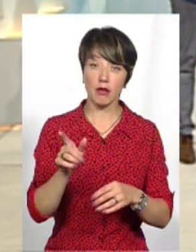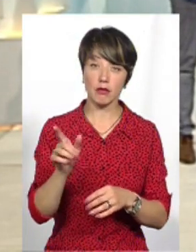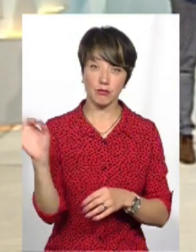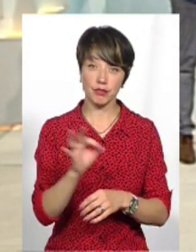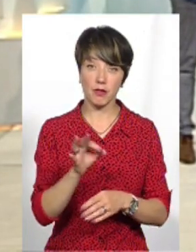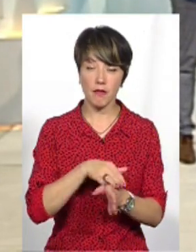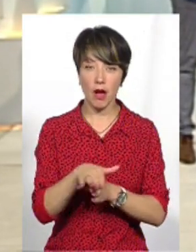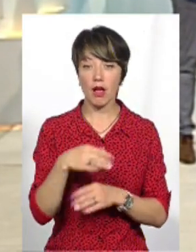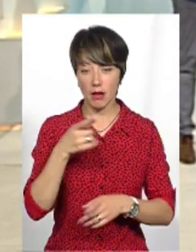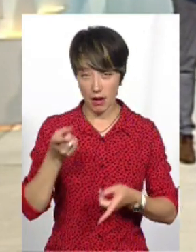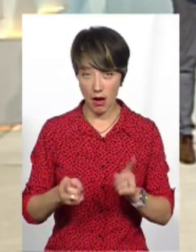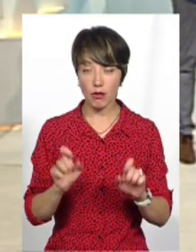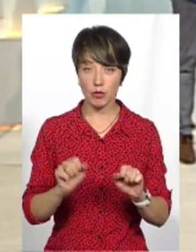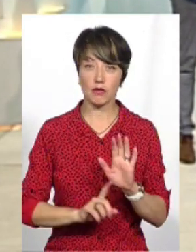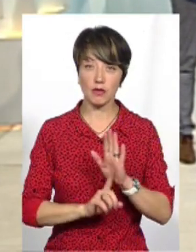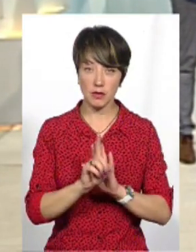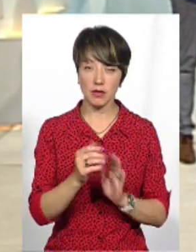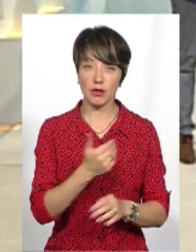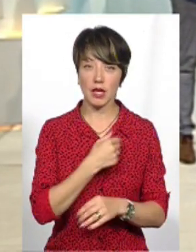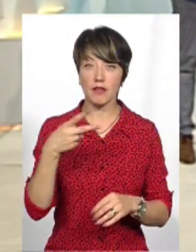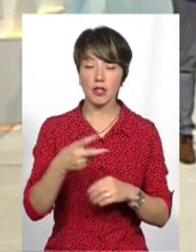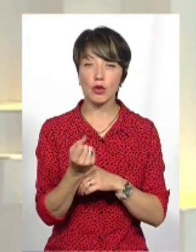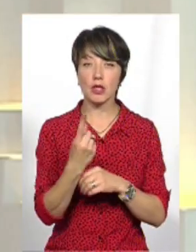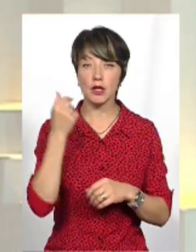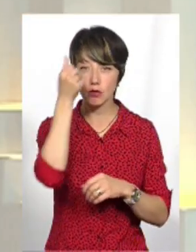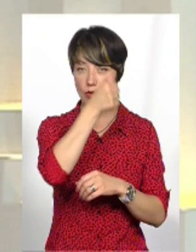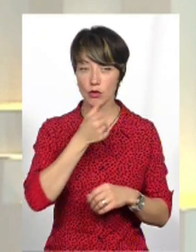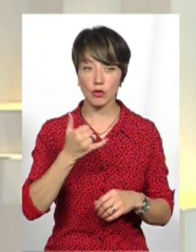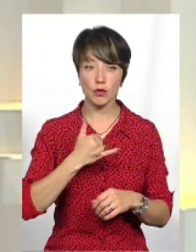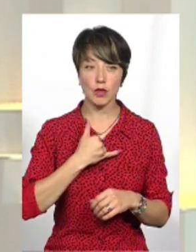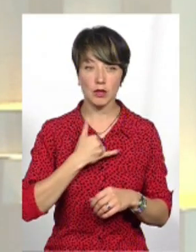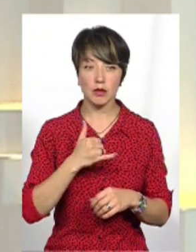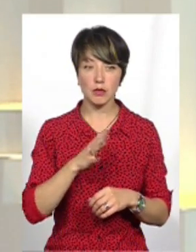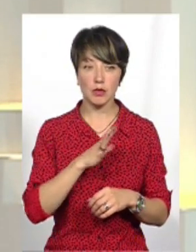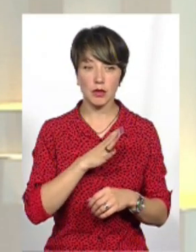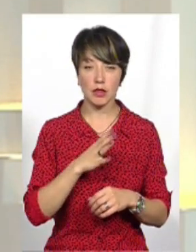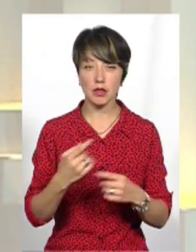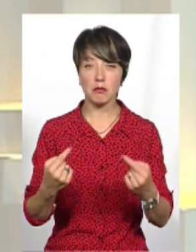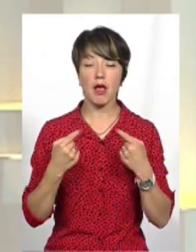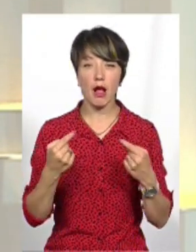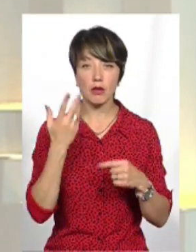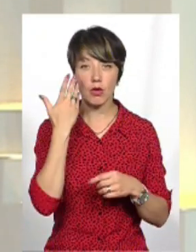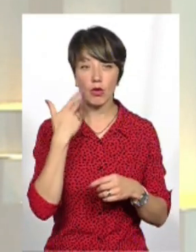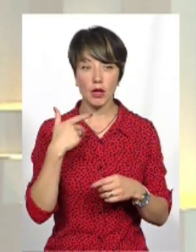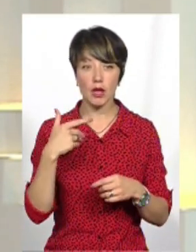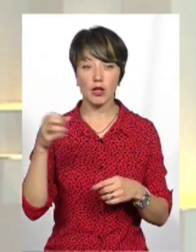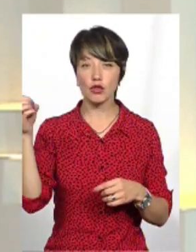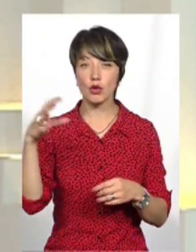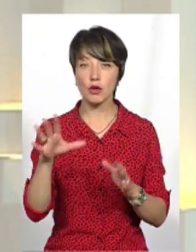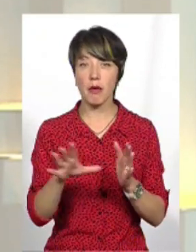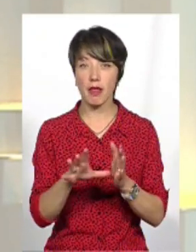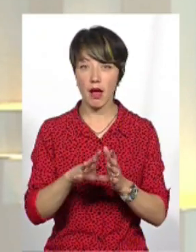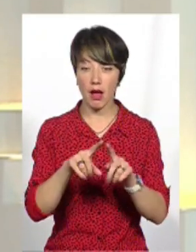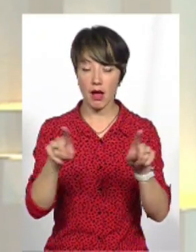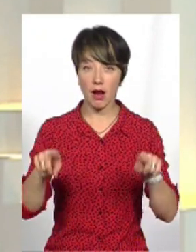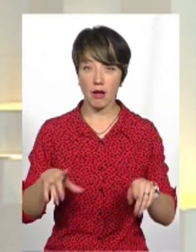реально. Якщо захотіться взятися, ну, знаєте, в 2012 році з мене, так, я би, грубо говоря, сміялися, коли я почав сонячними батареями займатися,